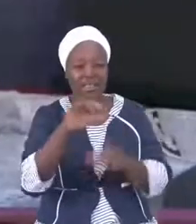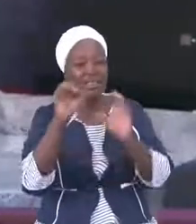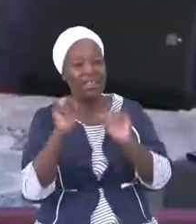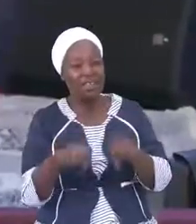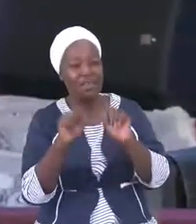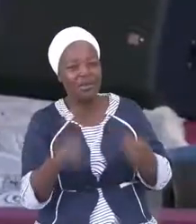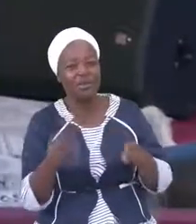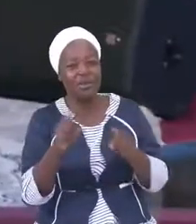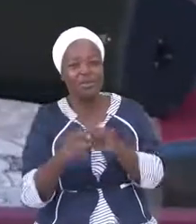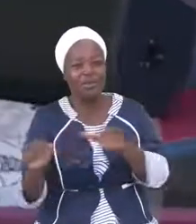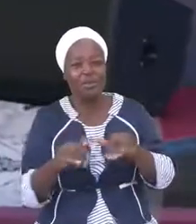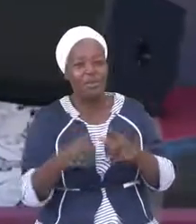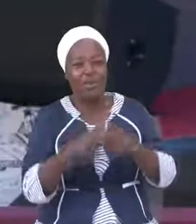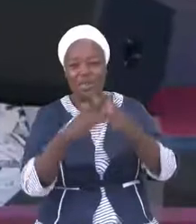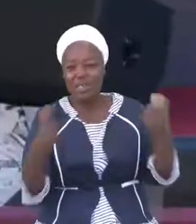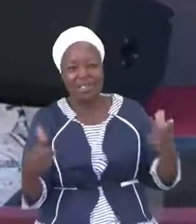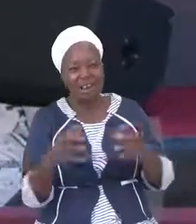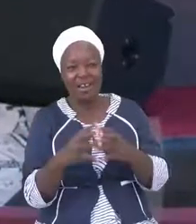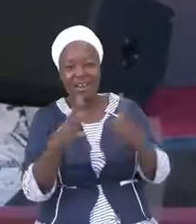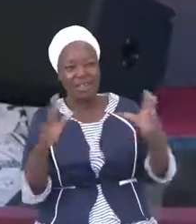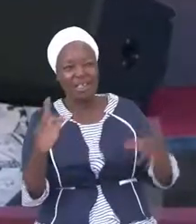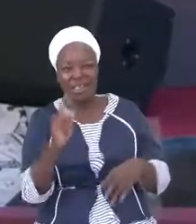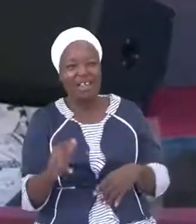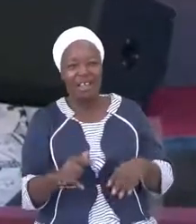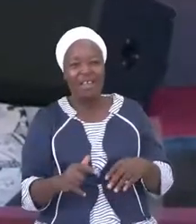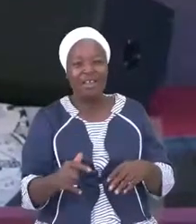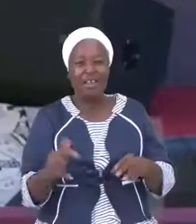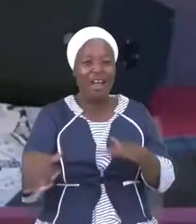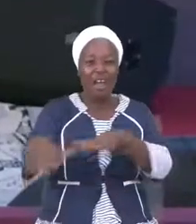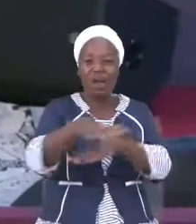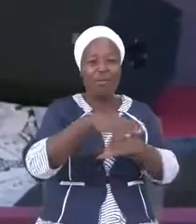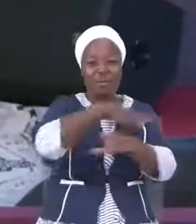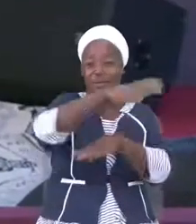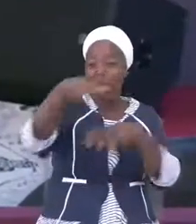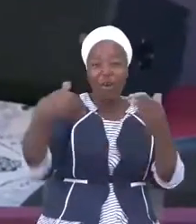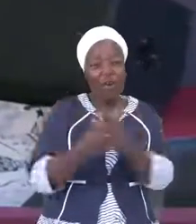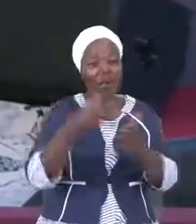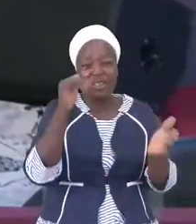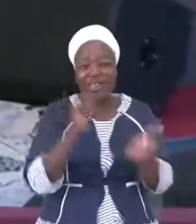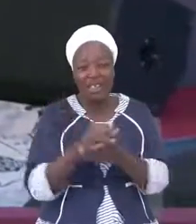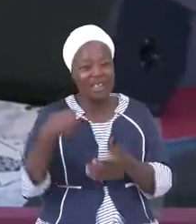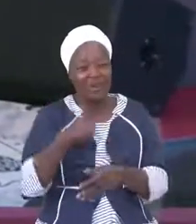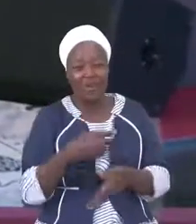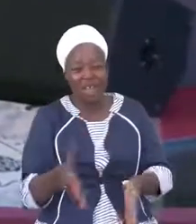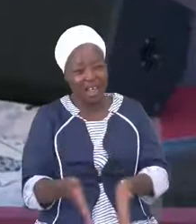Or, à celui qui peut faire par la puissance qui agit en nous,